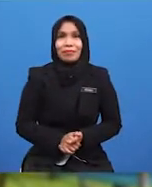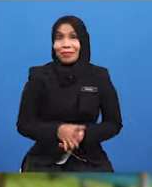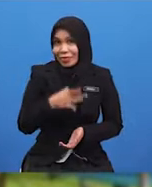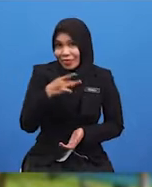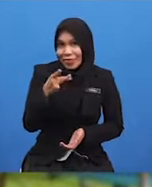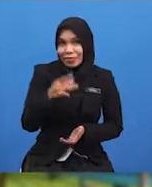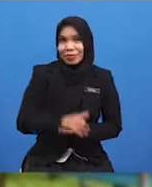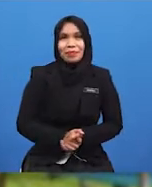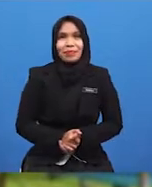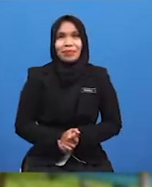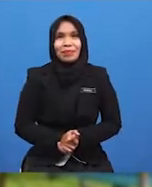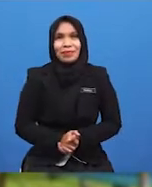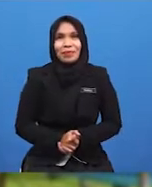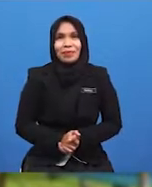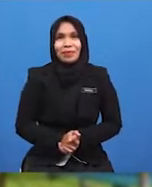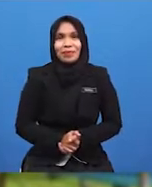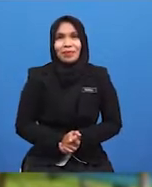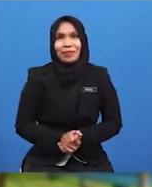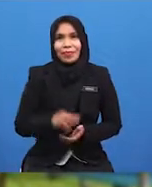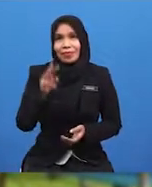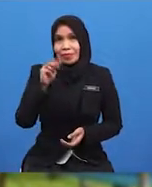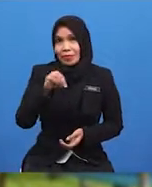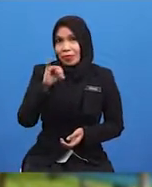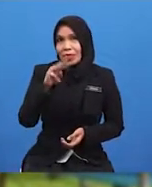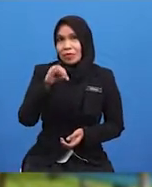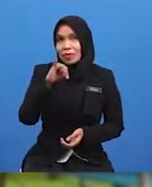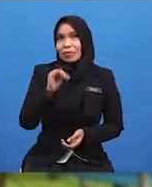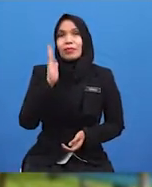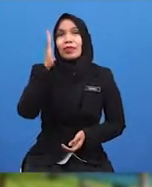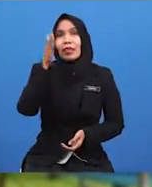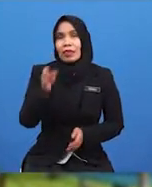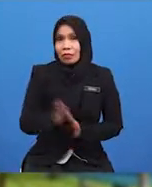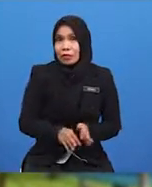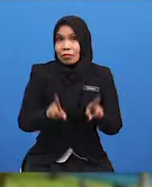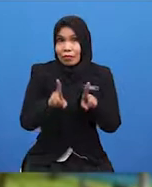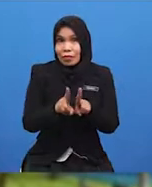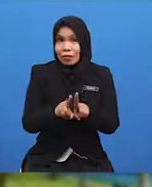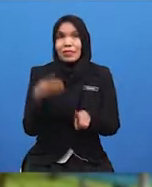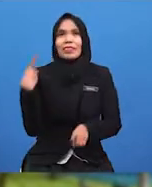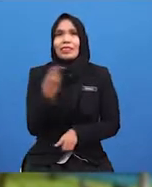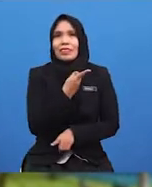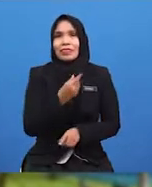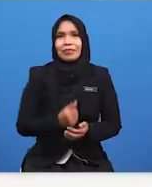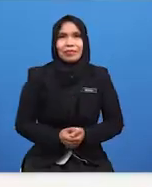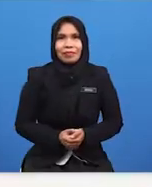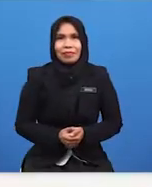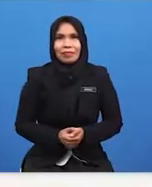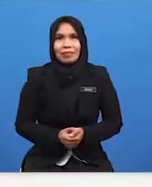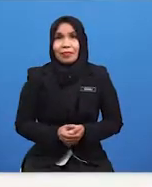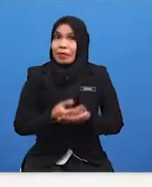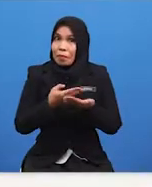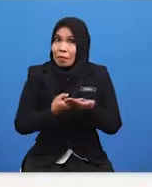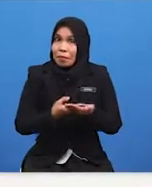kawan seguni Mimi akan bersama kita sampai Penghujung pelajaran hari ini